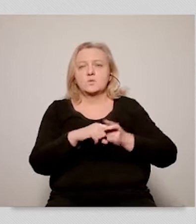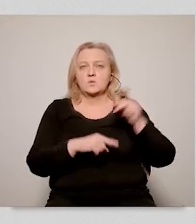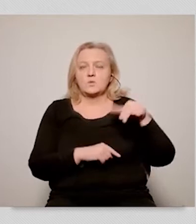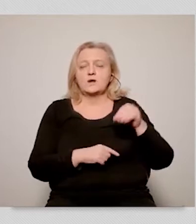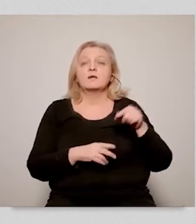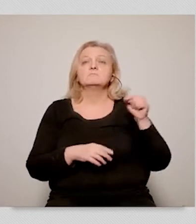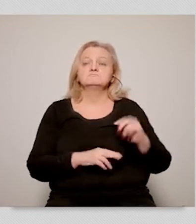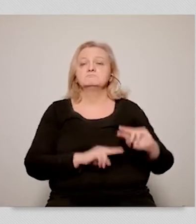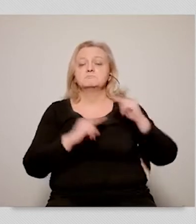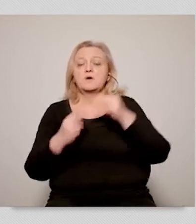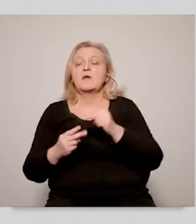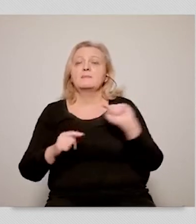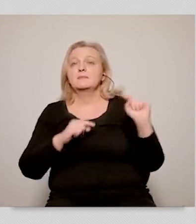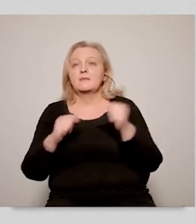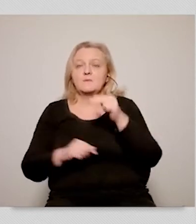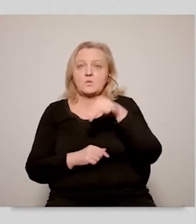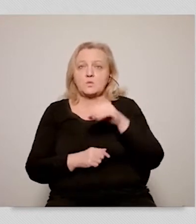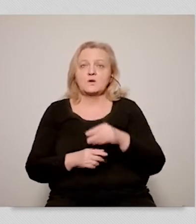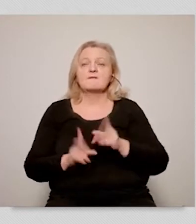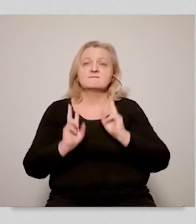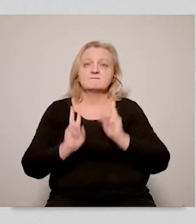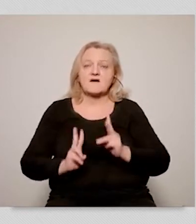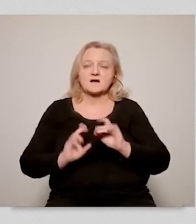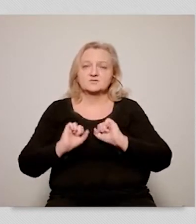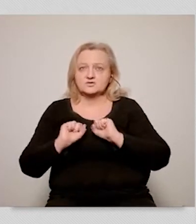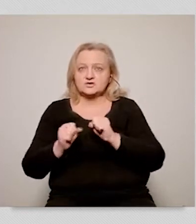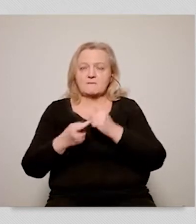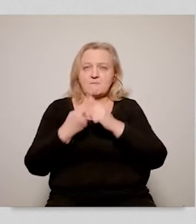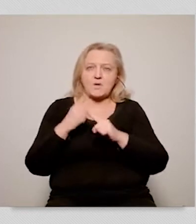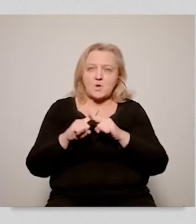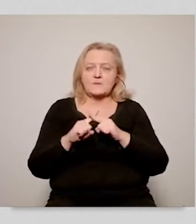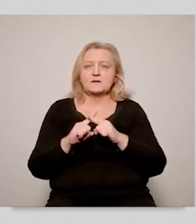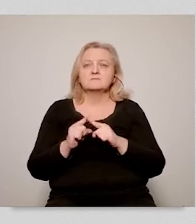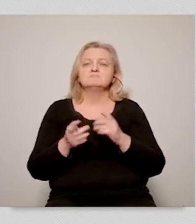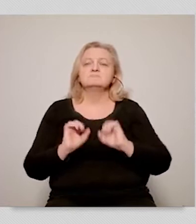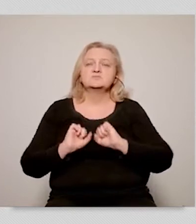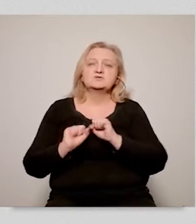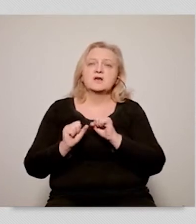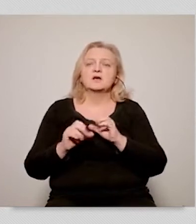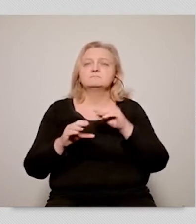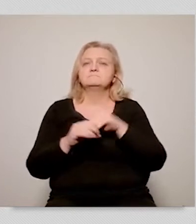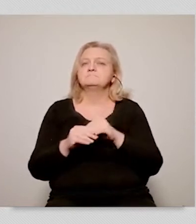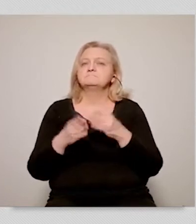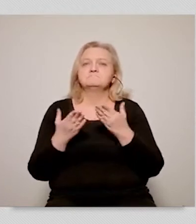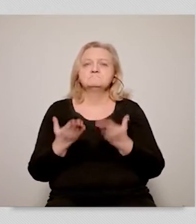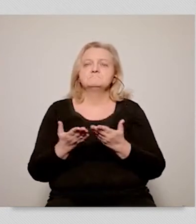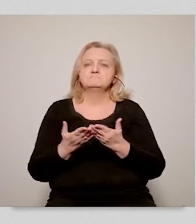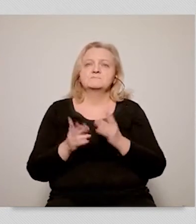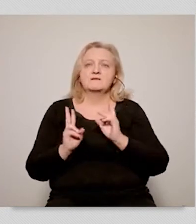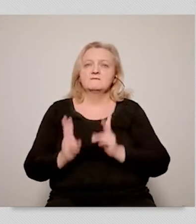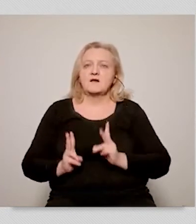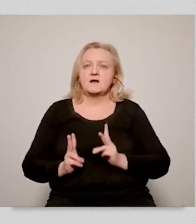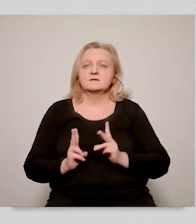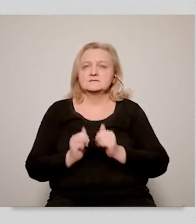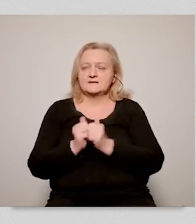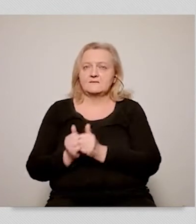unijną o konkretnych przedsięwzięciach, konkretnych politykach, implementacji konkretnych